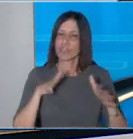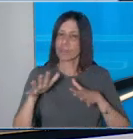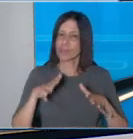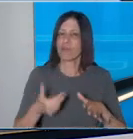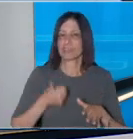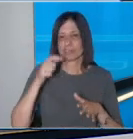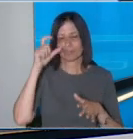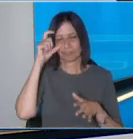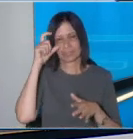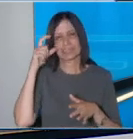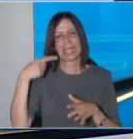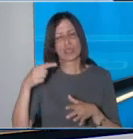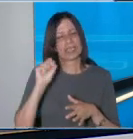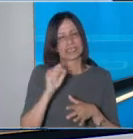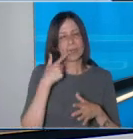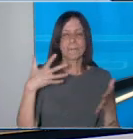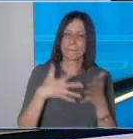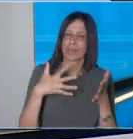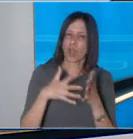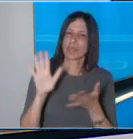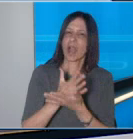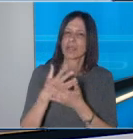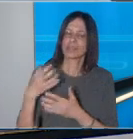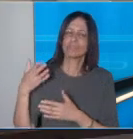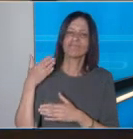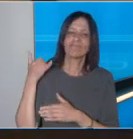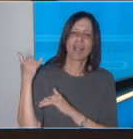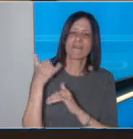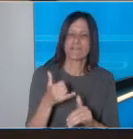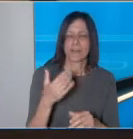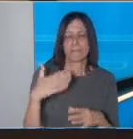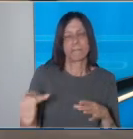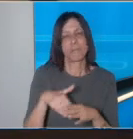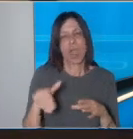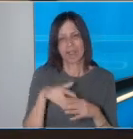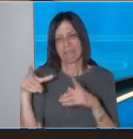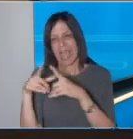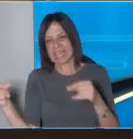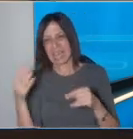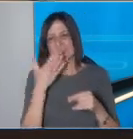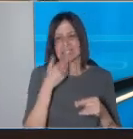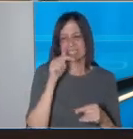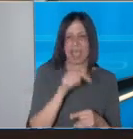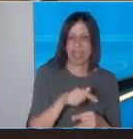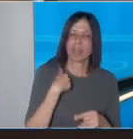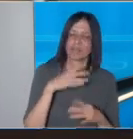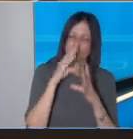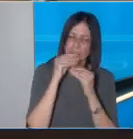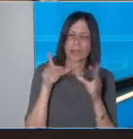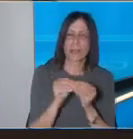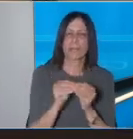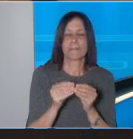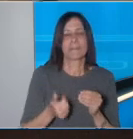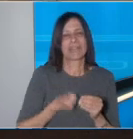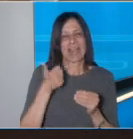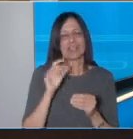מתח ביקורת פומבית על ההחלטה להכניס פועלים מרצועת עזה לישראל. נרחיב על כך עם מנכ"לית ימינה סטלה ויינשטיין